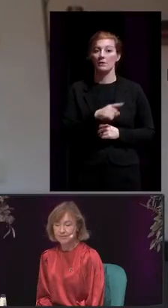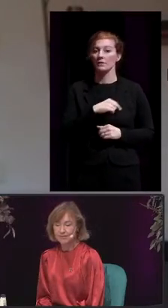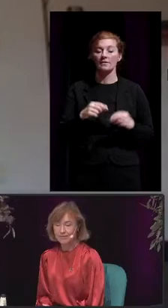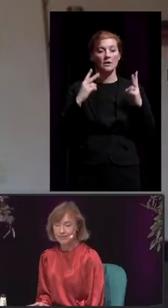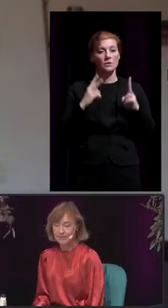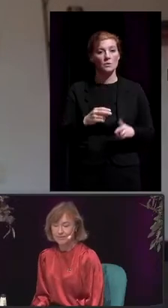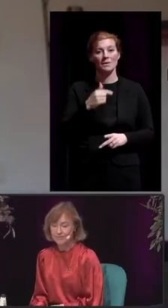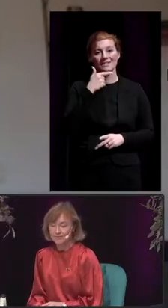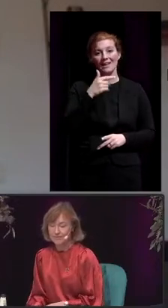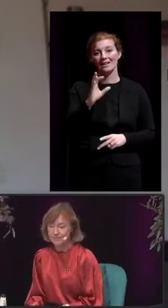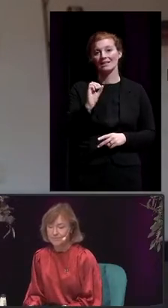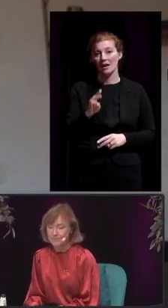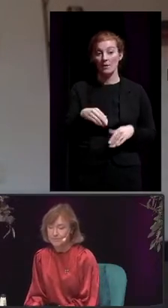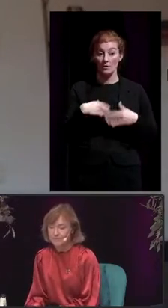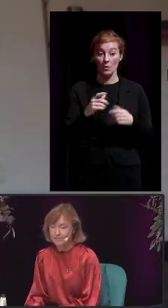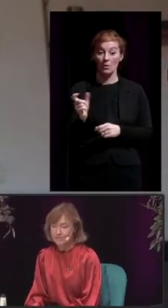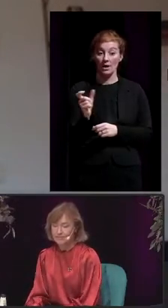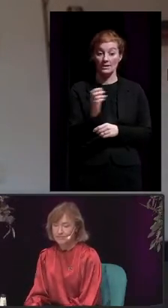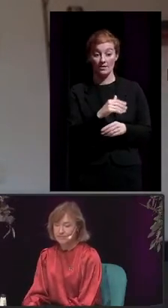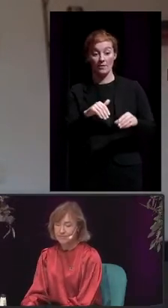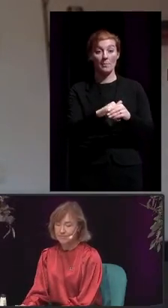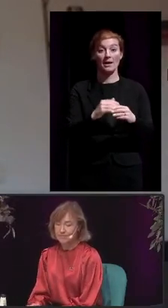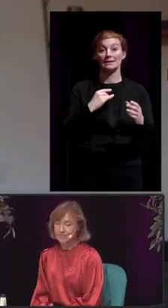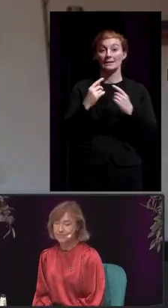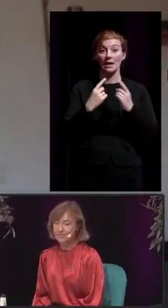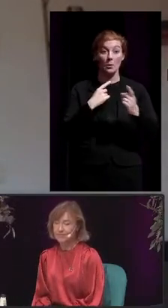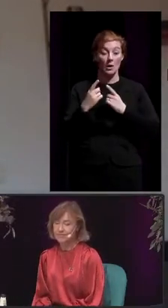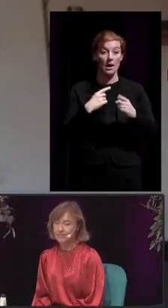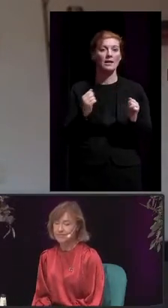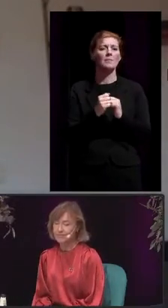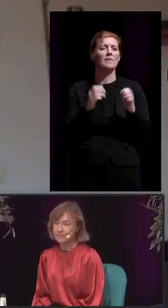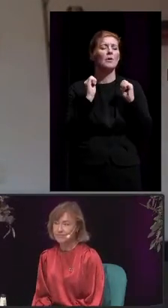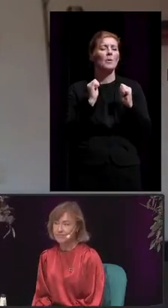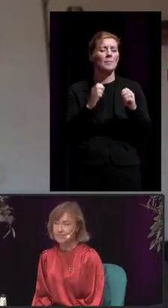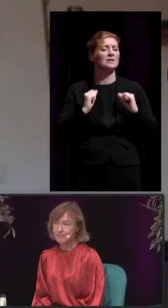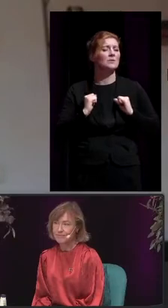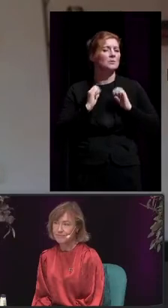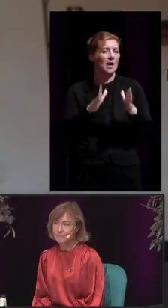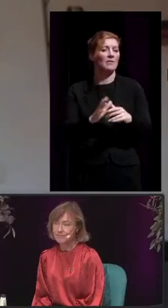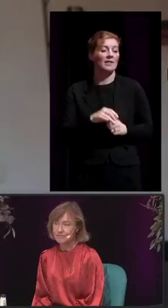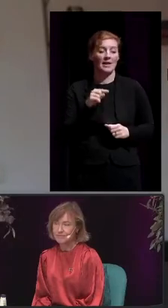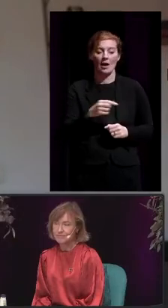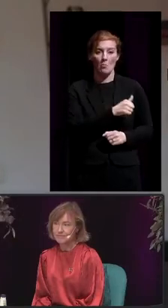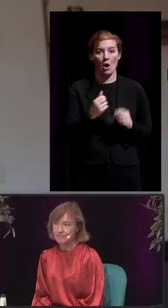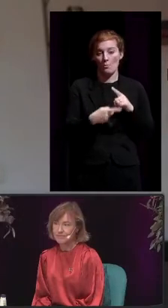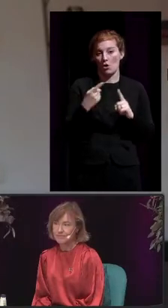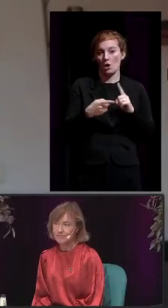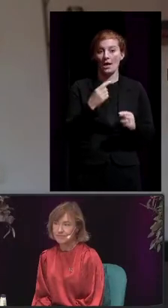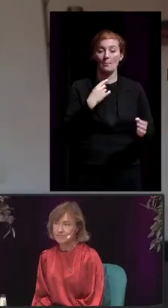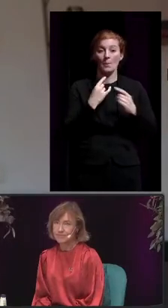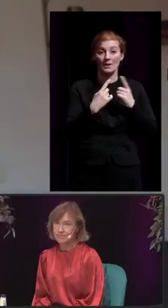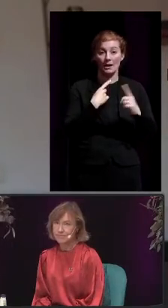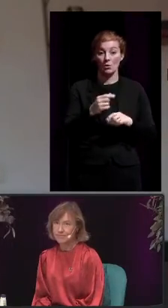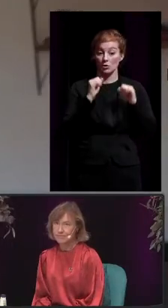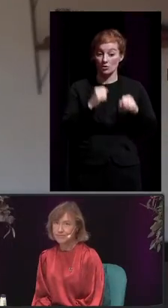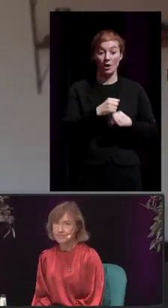av att få chansen att vara en del av den här dialogen. Men hoppas ju såklart även att detta är början på en dialog som kommer att